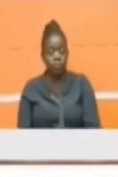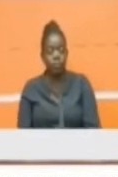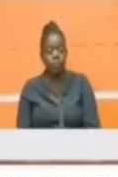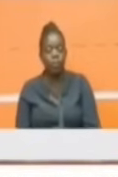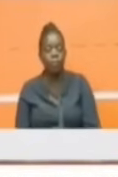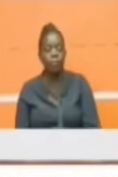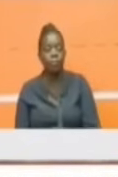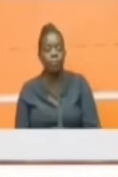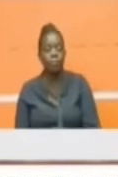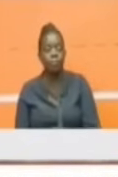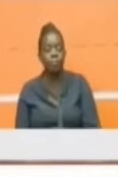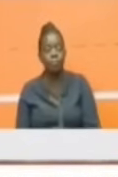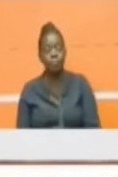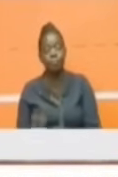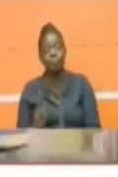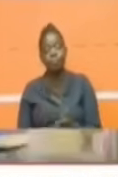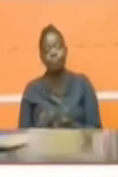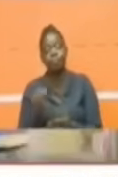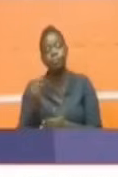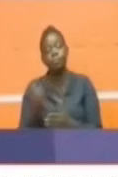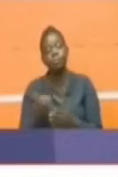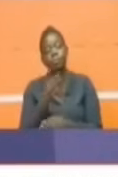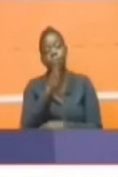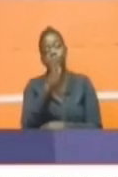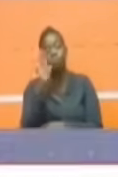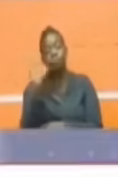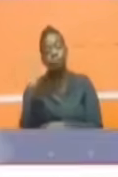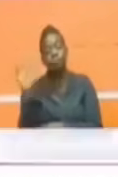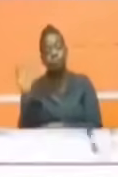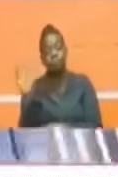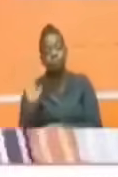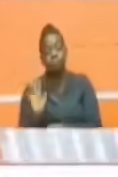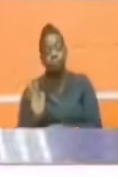senti ssente zimera ku miti babaye.